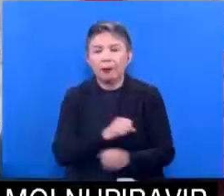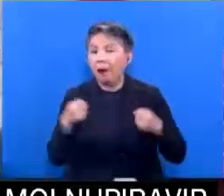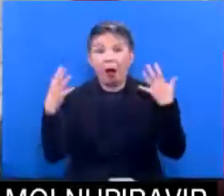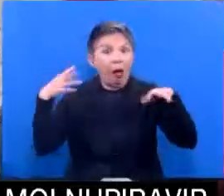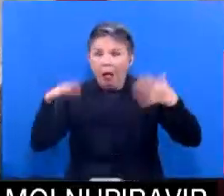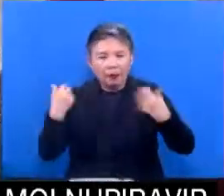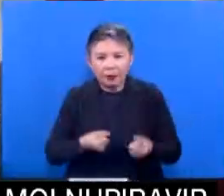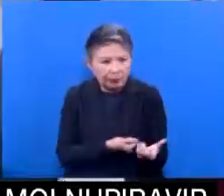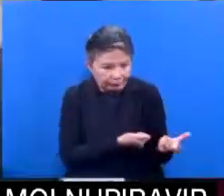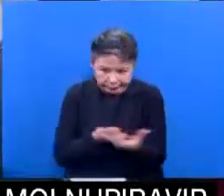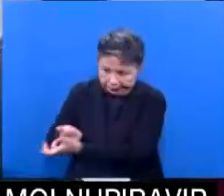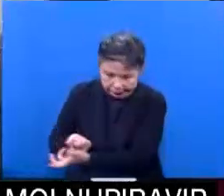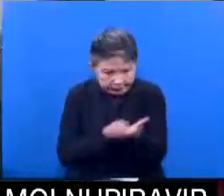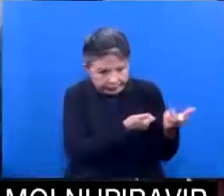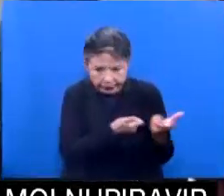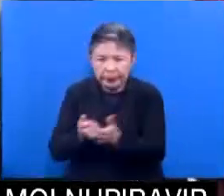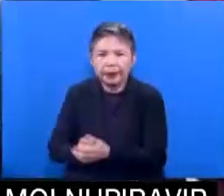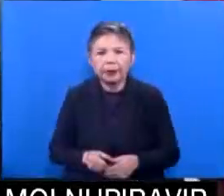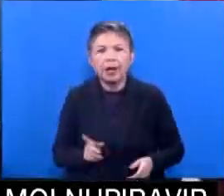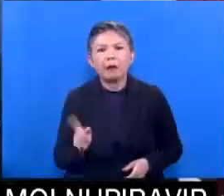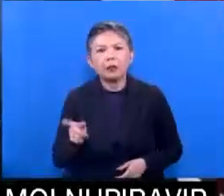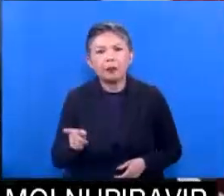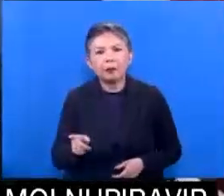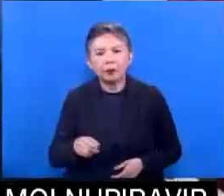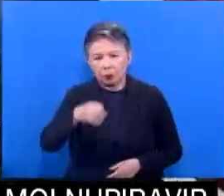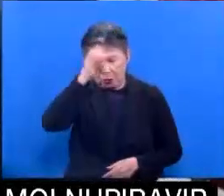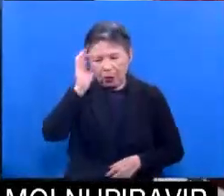api. Kebakaran ini kini tengah diselidiki Polsek